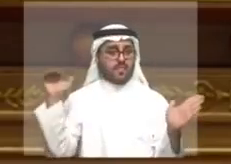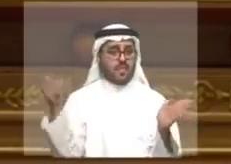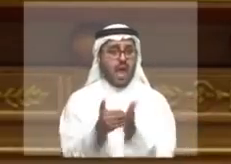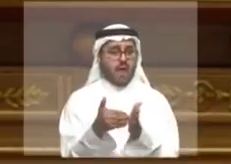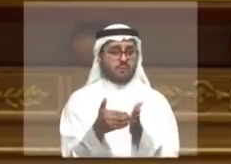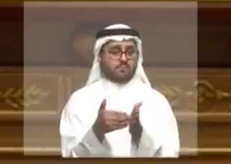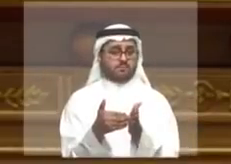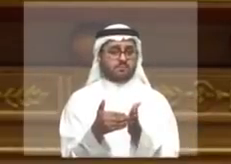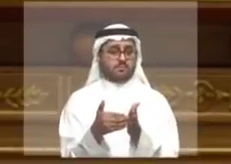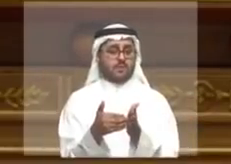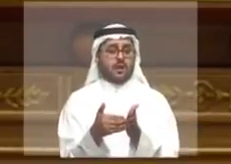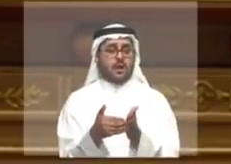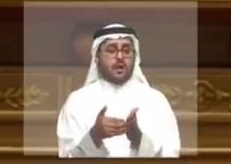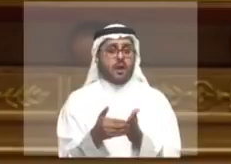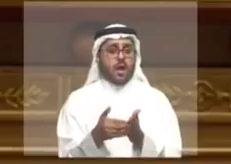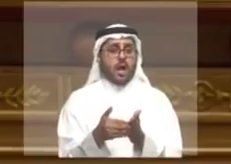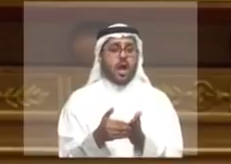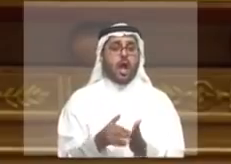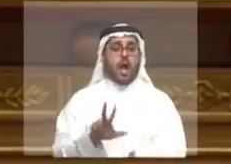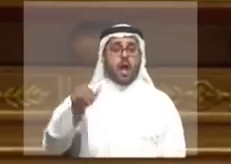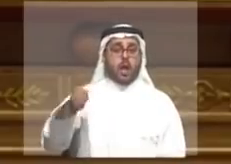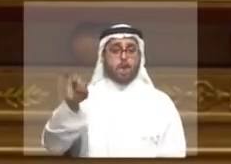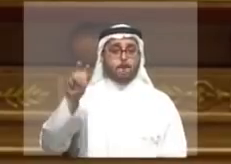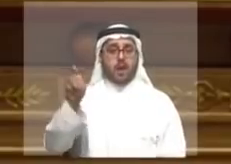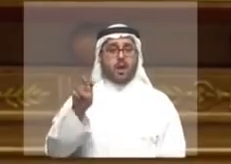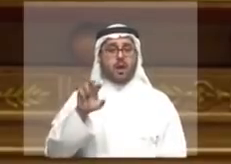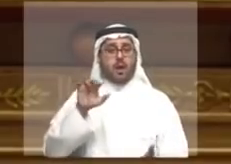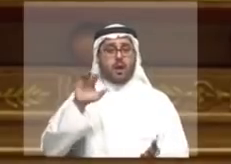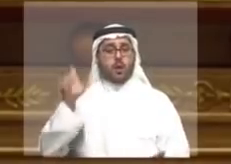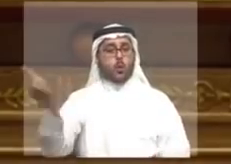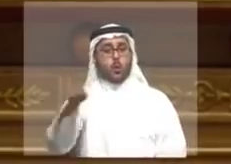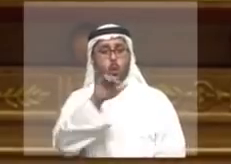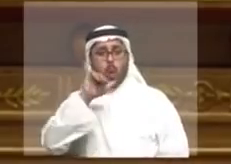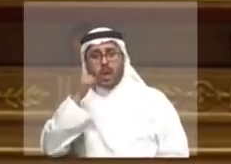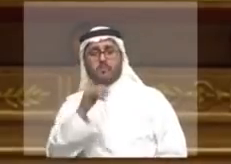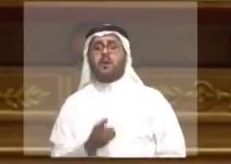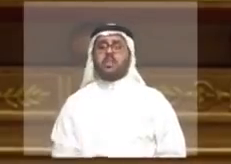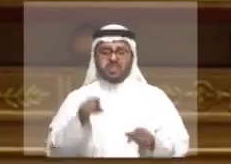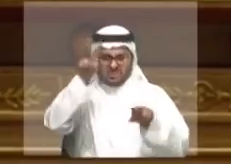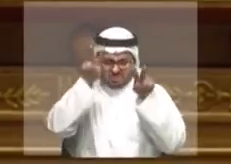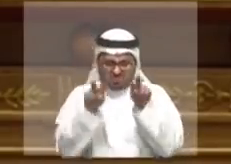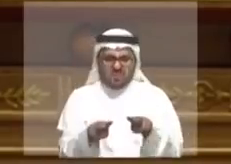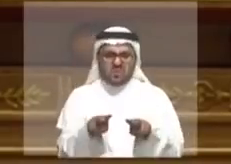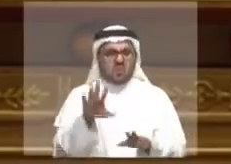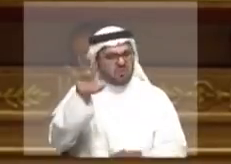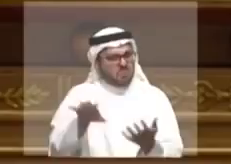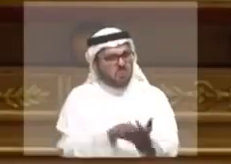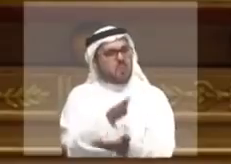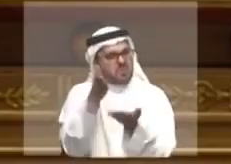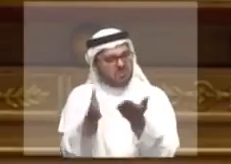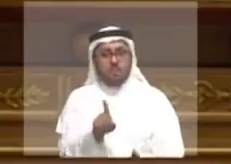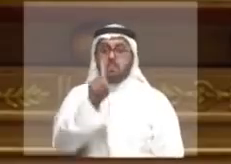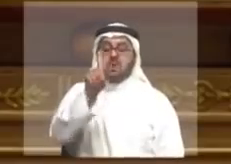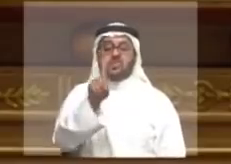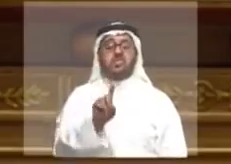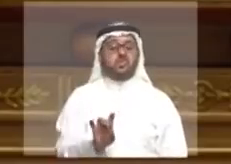الختام إن أمتنا العربية ستظل بإذن الله رغم أي ظروف